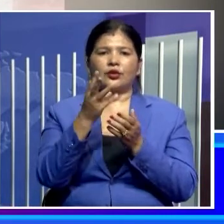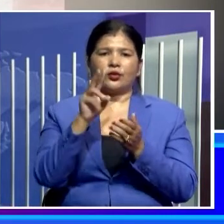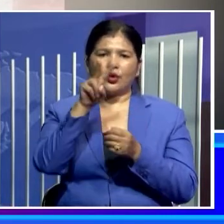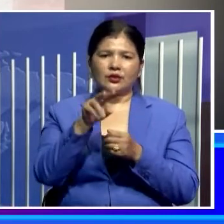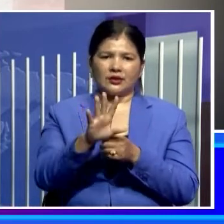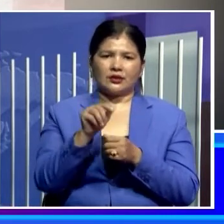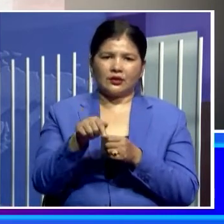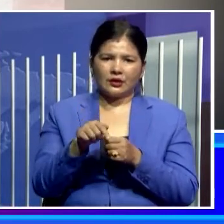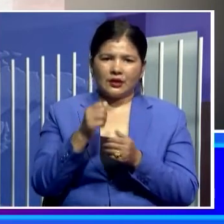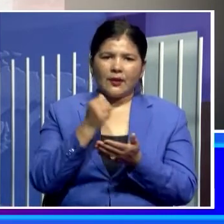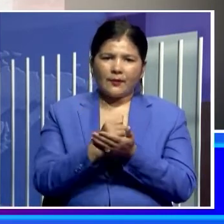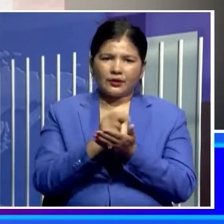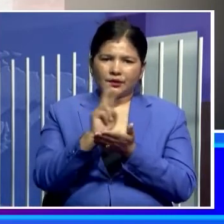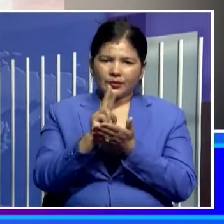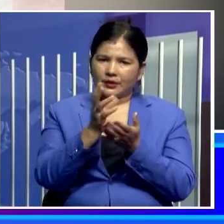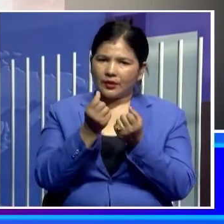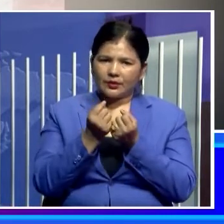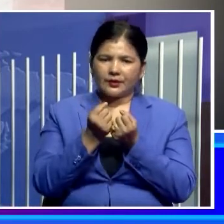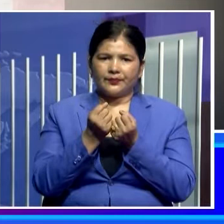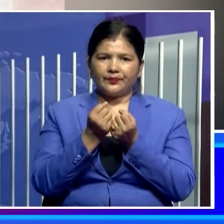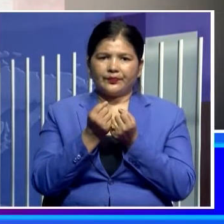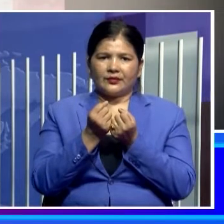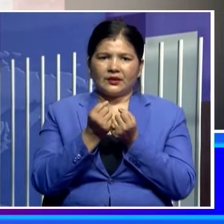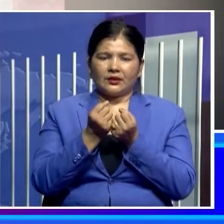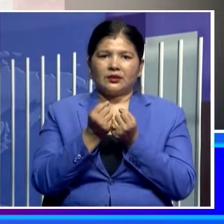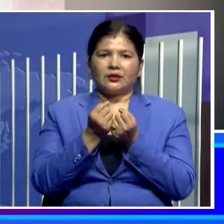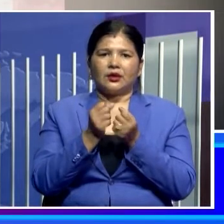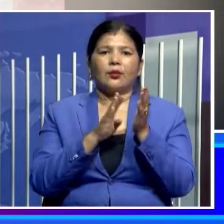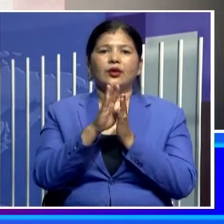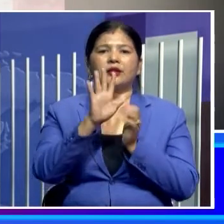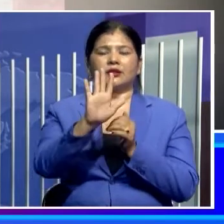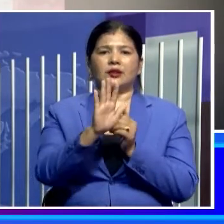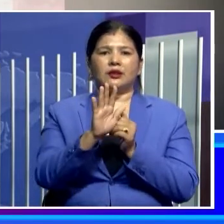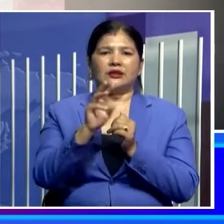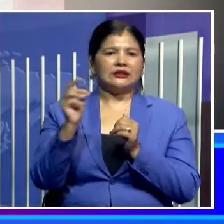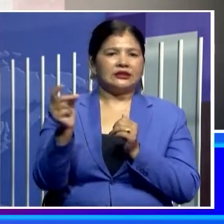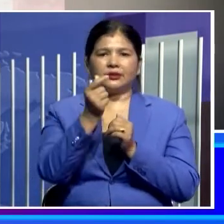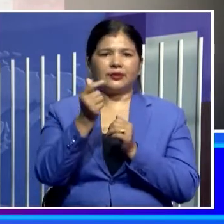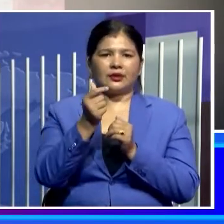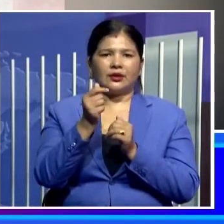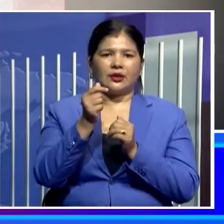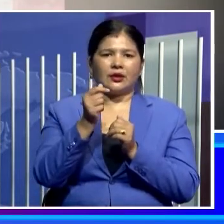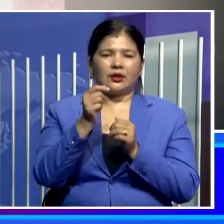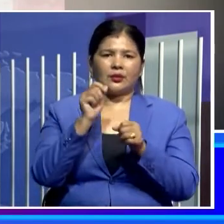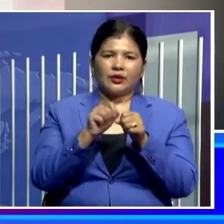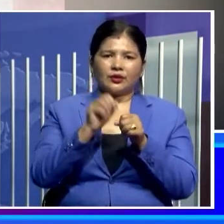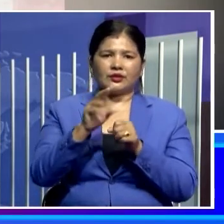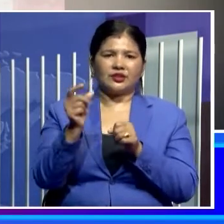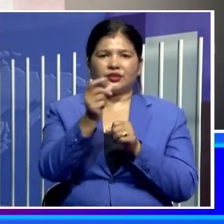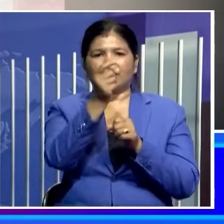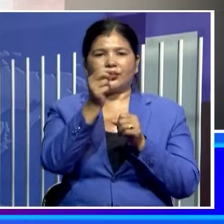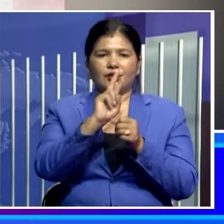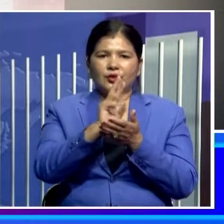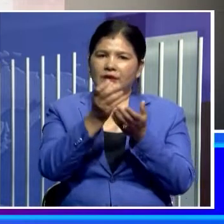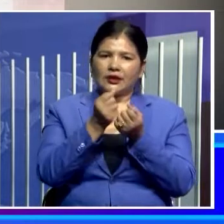र अहिले मत परिणाम आउने क्रम चाहिँ अलि बढी छ, अलि तीव्र पारिएको कारणले छिटो छिटो नतिजा